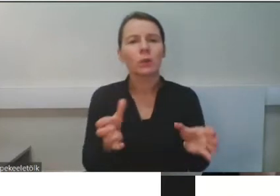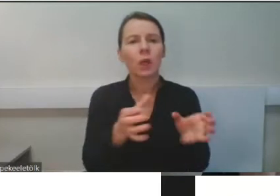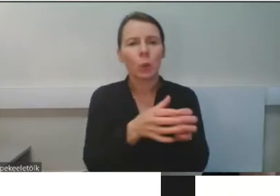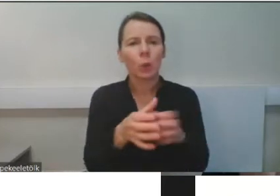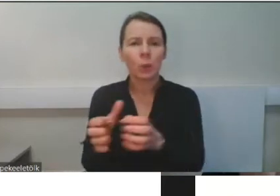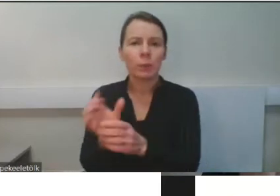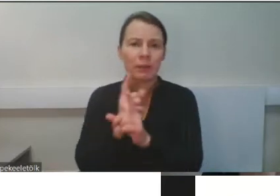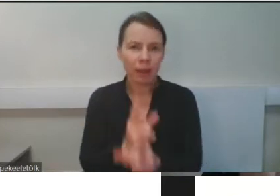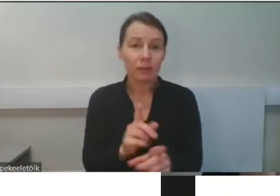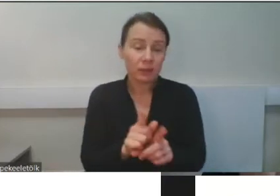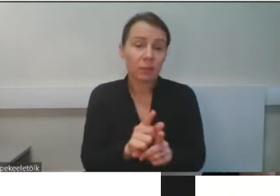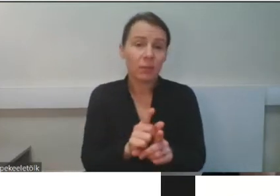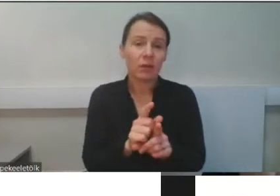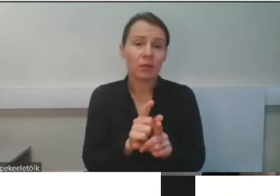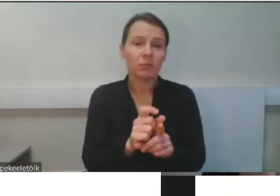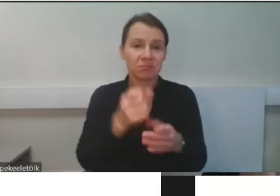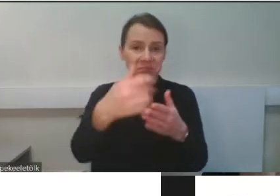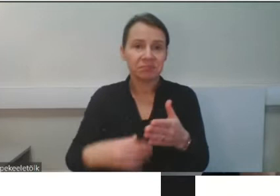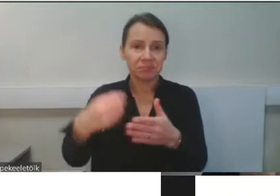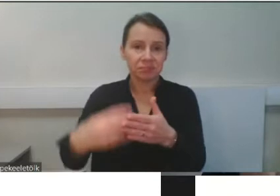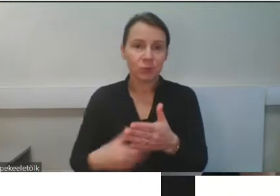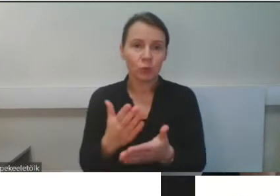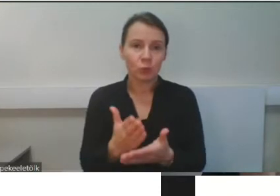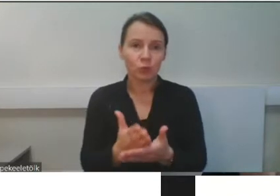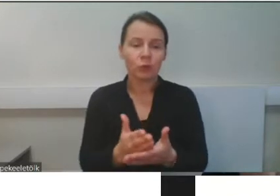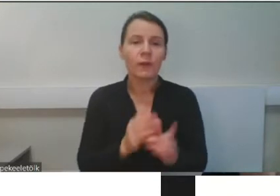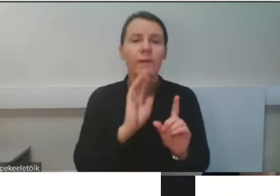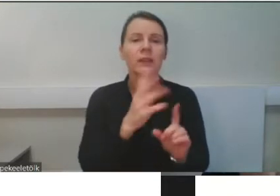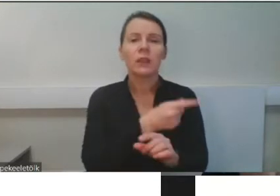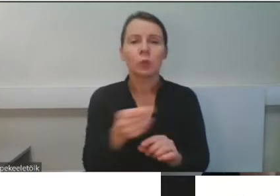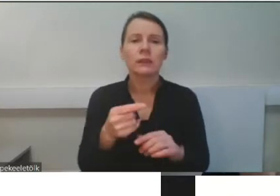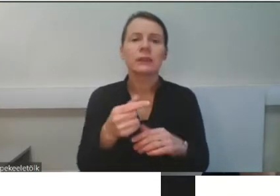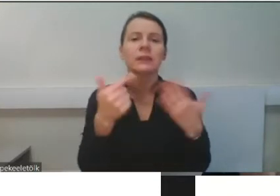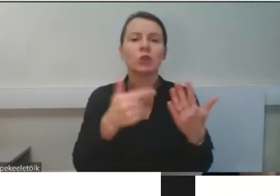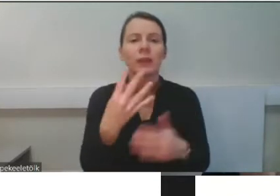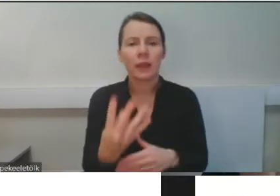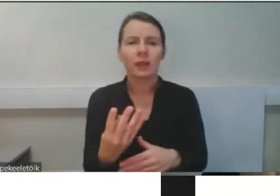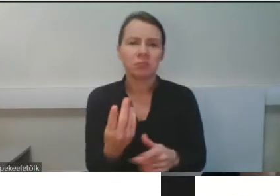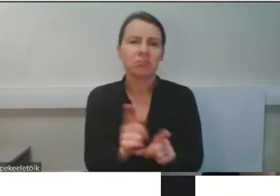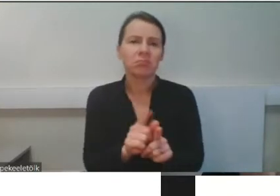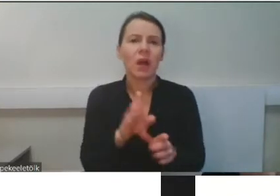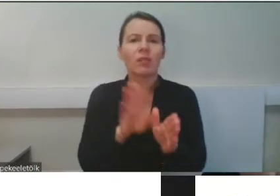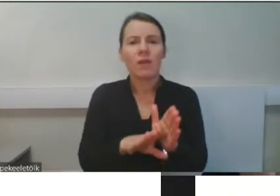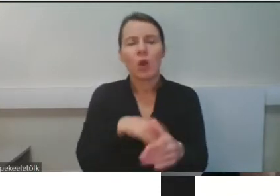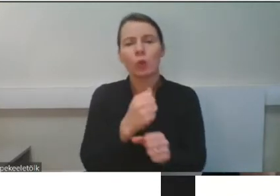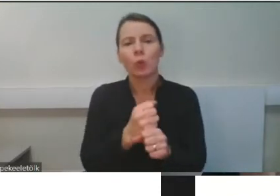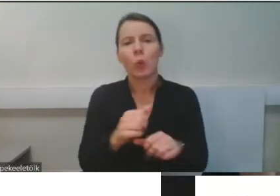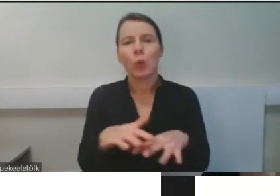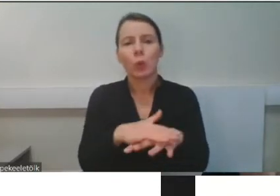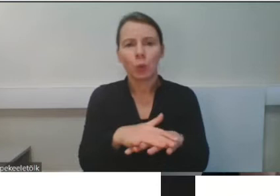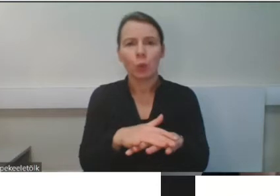üldse tööturul ehk tööjõud , mis on siis nii tööga hõivatud inimesed kui töötud